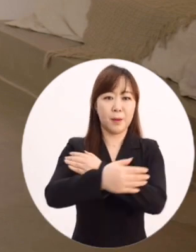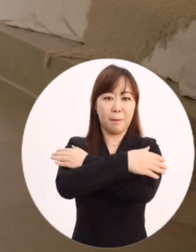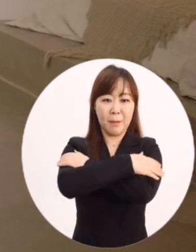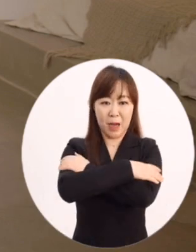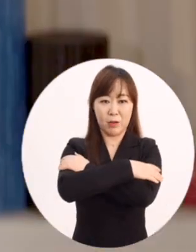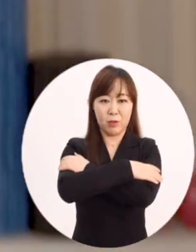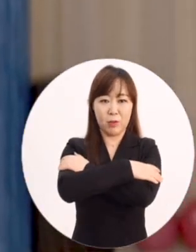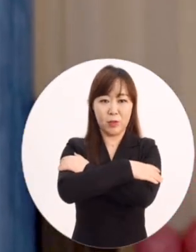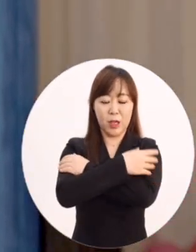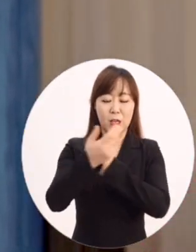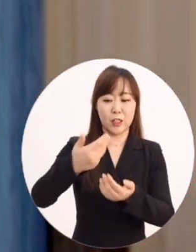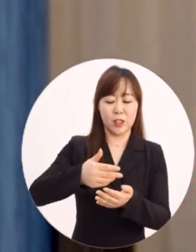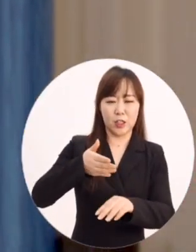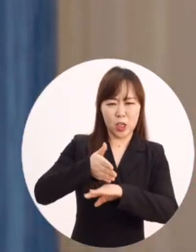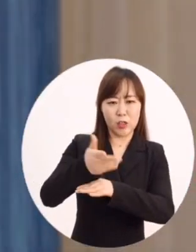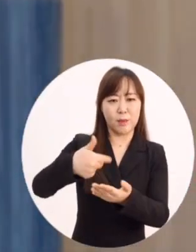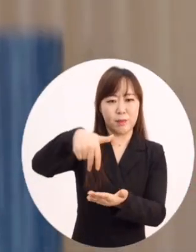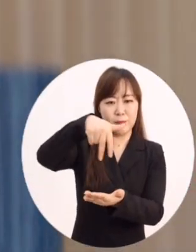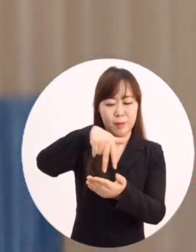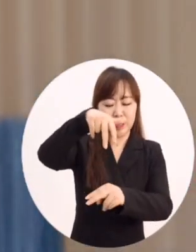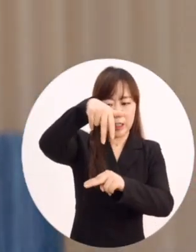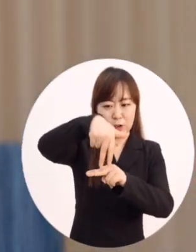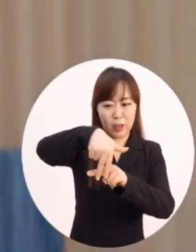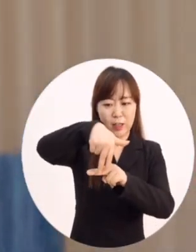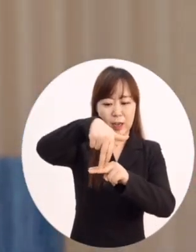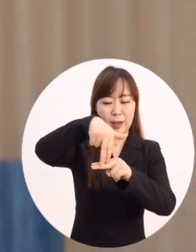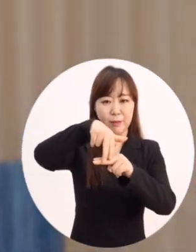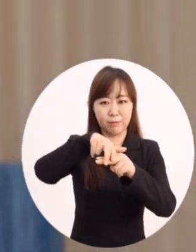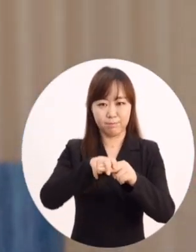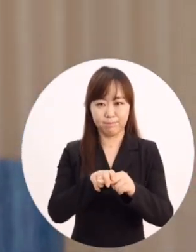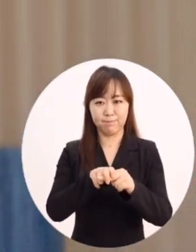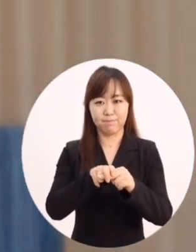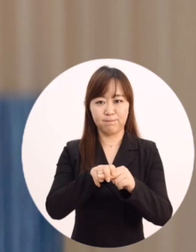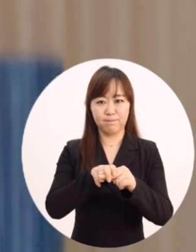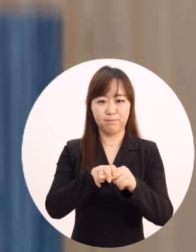팔짱을 끼고 천천히 일어서고 다시 앉습니다.